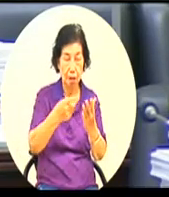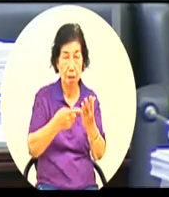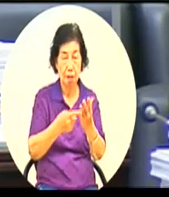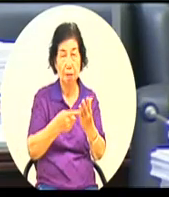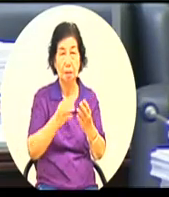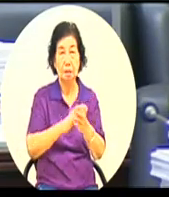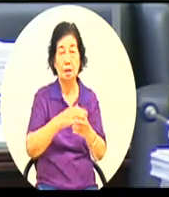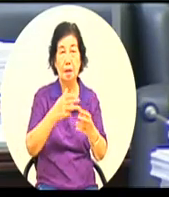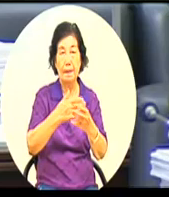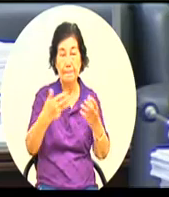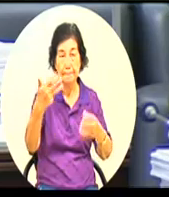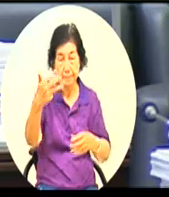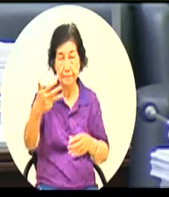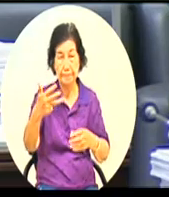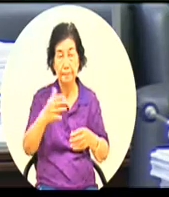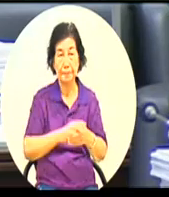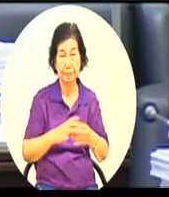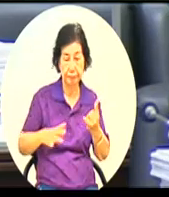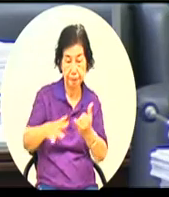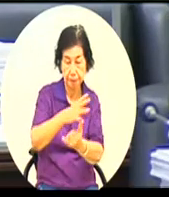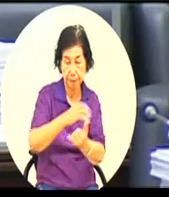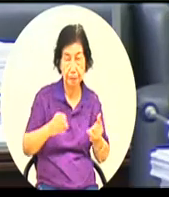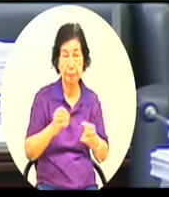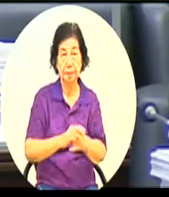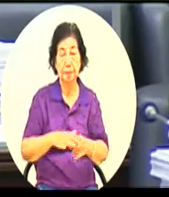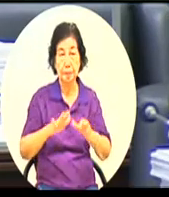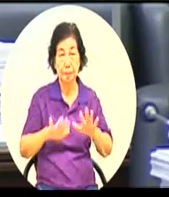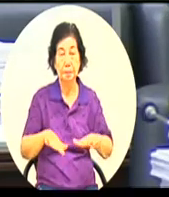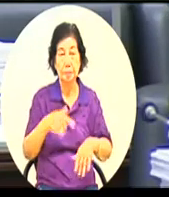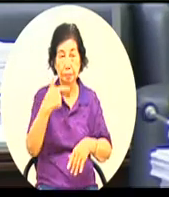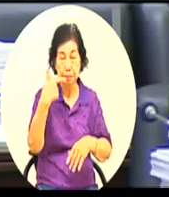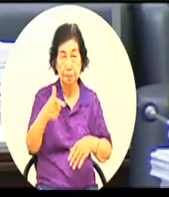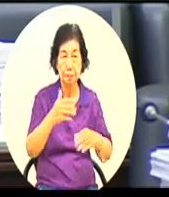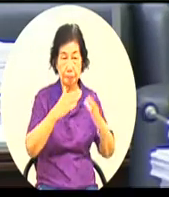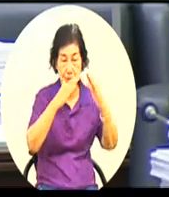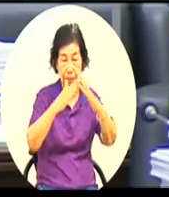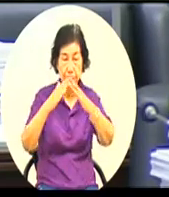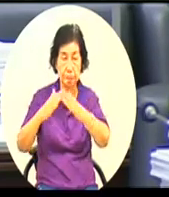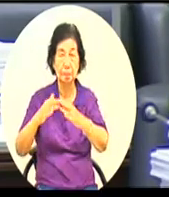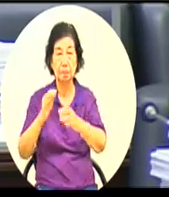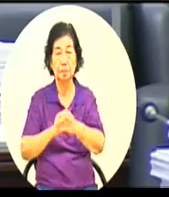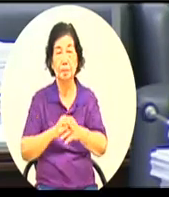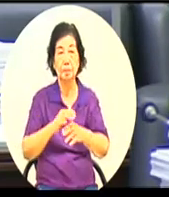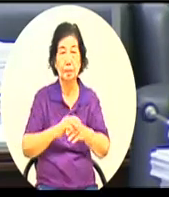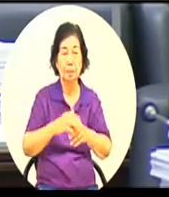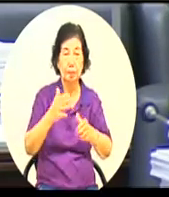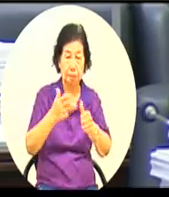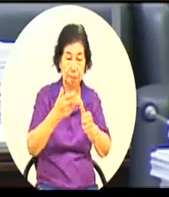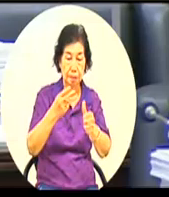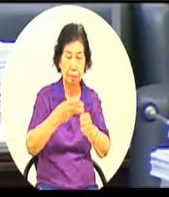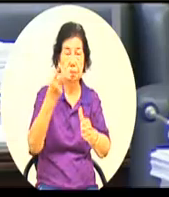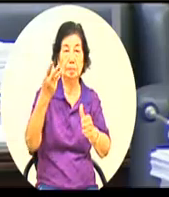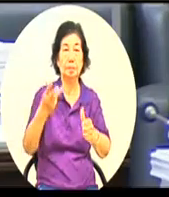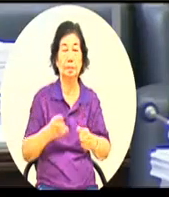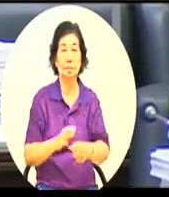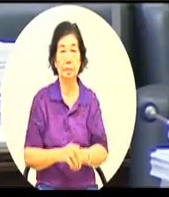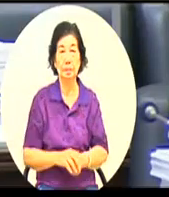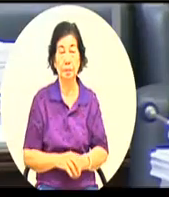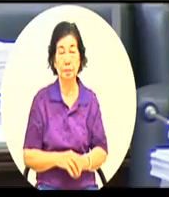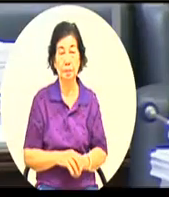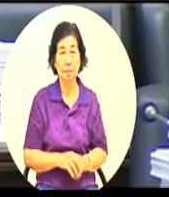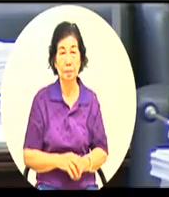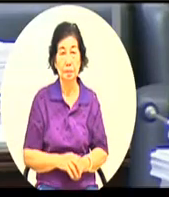省，啊，若伫六都，你排名第三名，好、哦，啊，过来。即马五